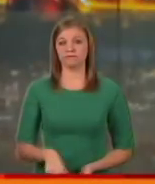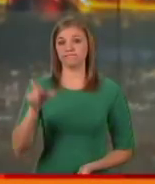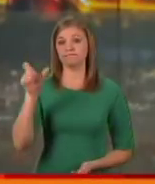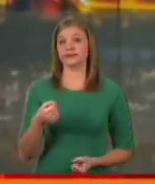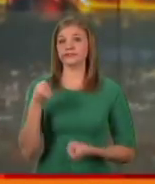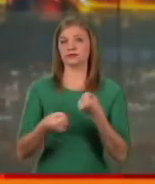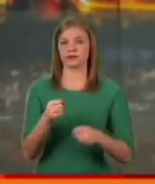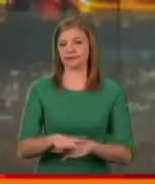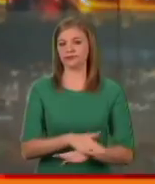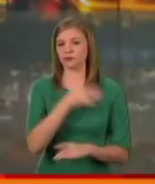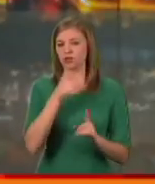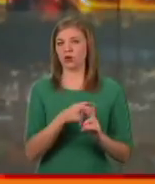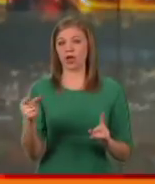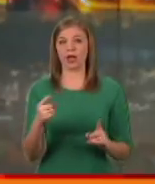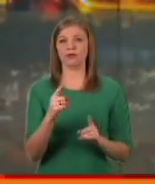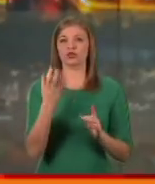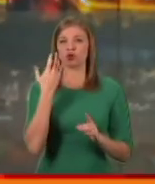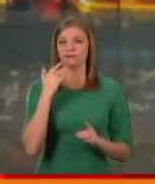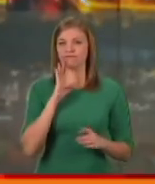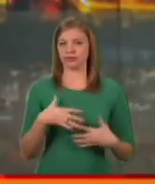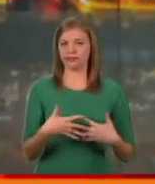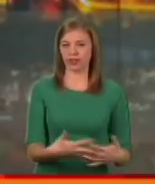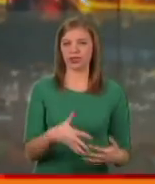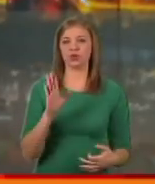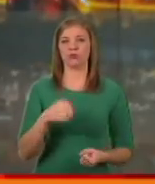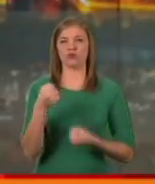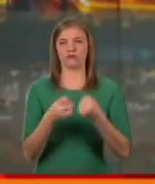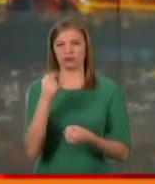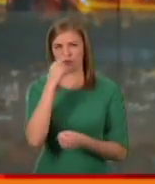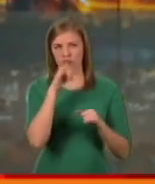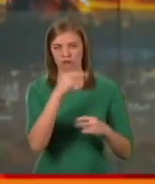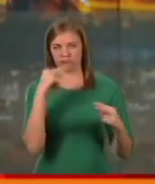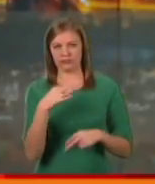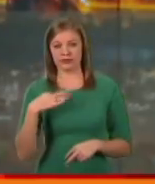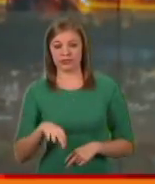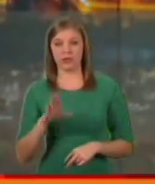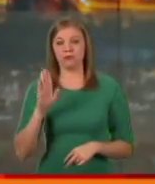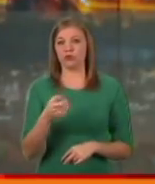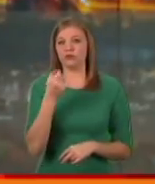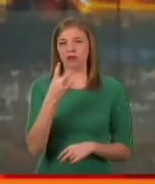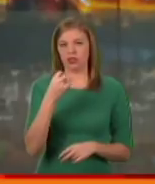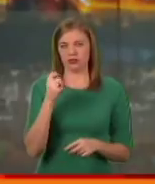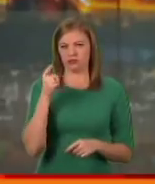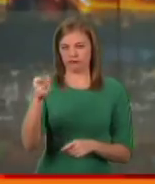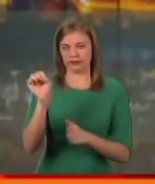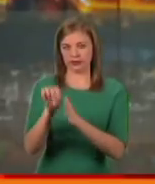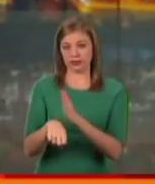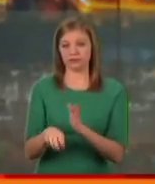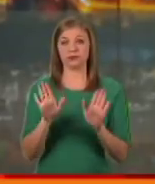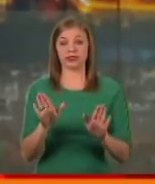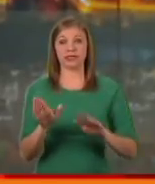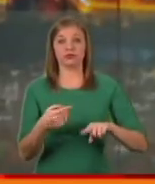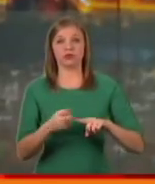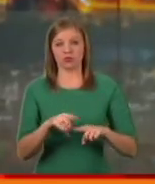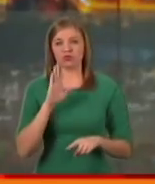Він бив її роками. Вперше іще вагітною, потім бив на очах у сина і якось ледь не застрелив. Тільки